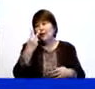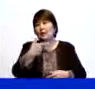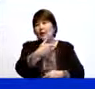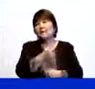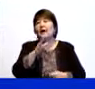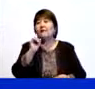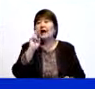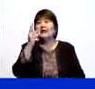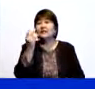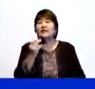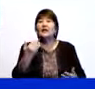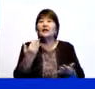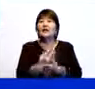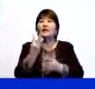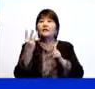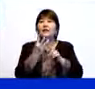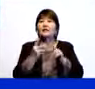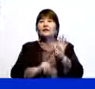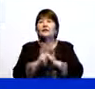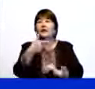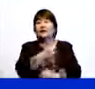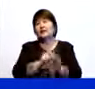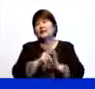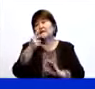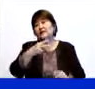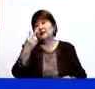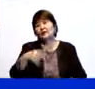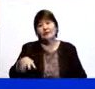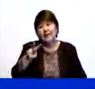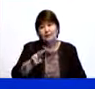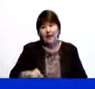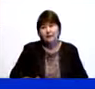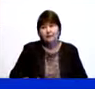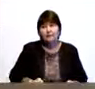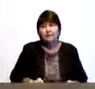вакцины ревакцинации населения начнётся 22 ноября